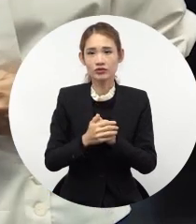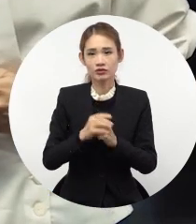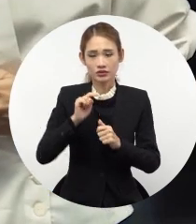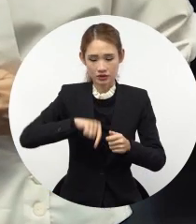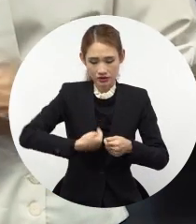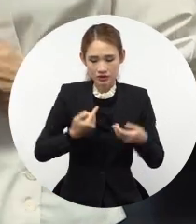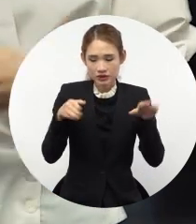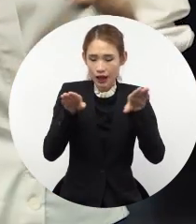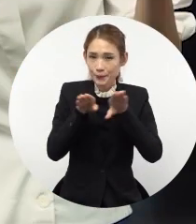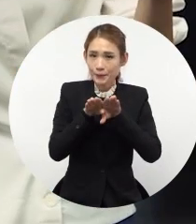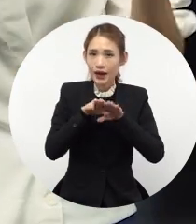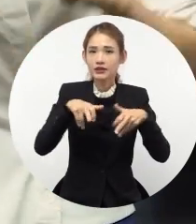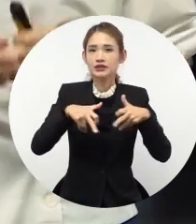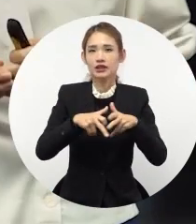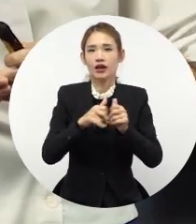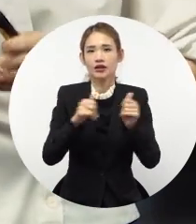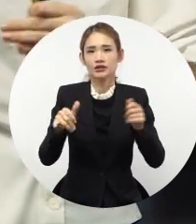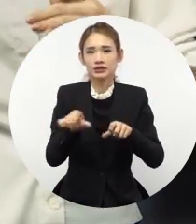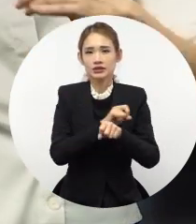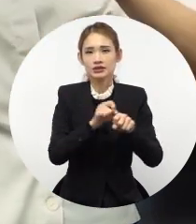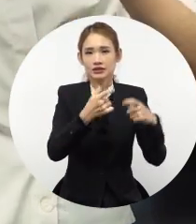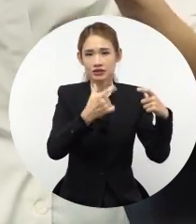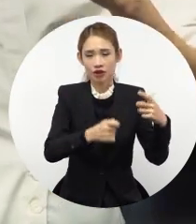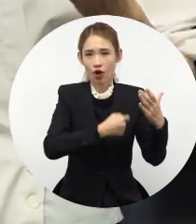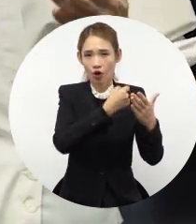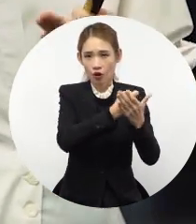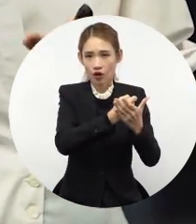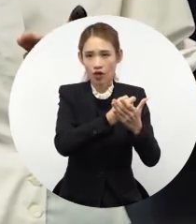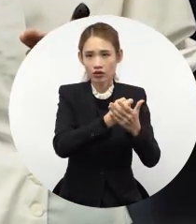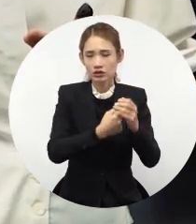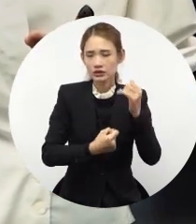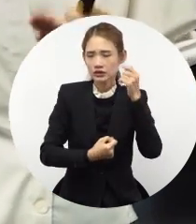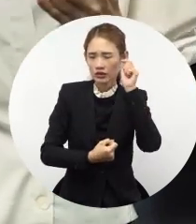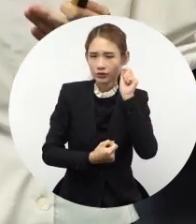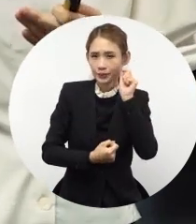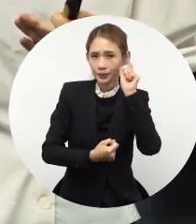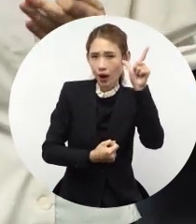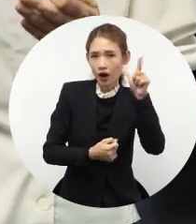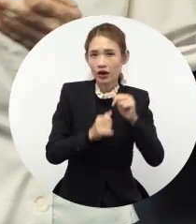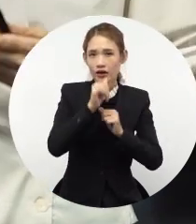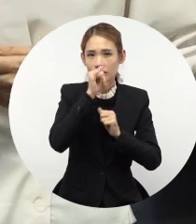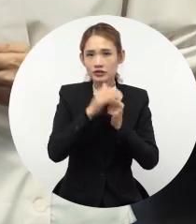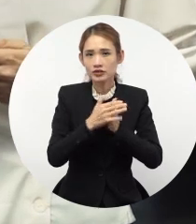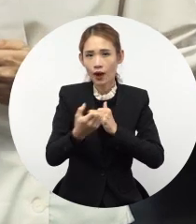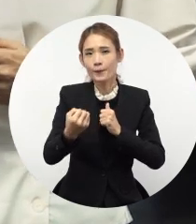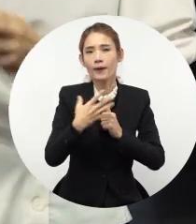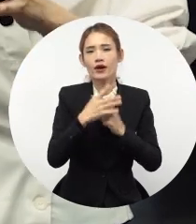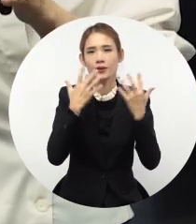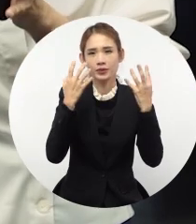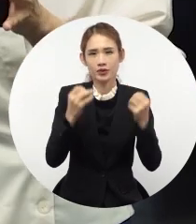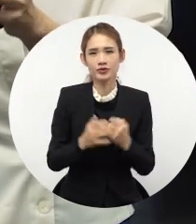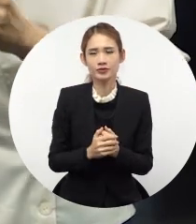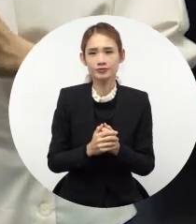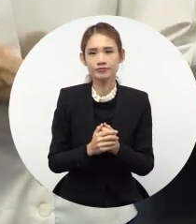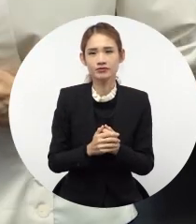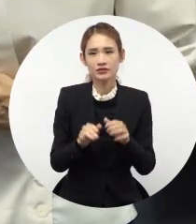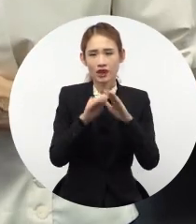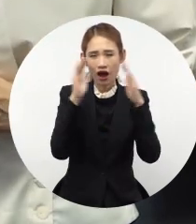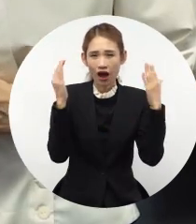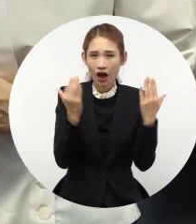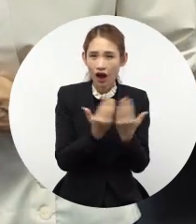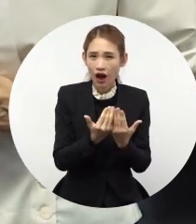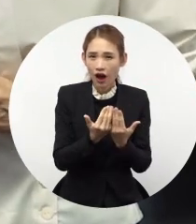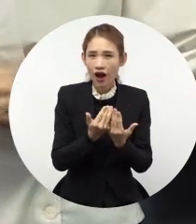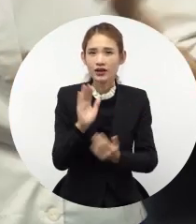자폐성 장애인들은 특정한 분야에서 특출한 천재성을 보이던데 라고 말씀들을 하시는데 모두 다 그런